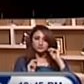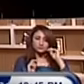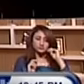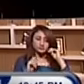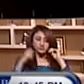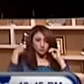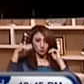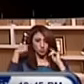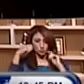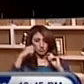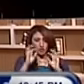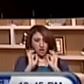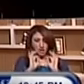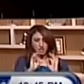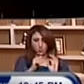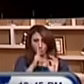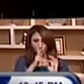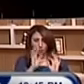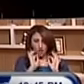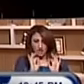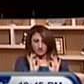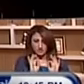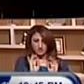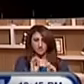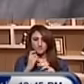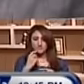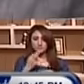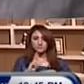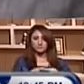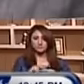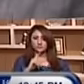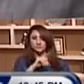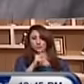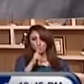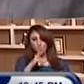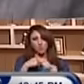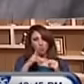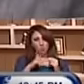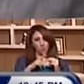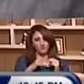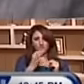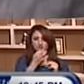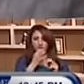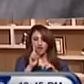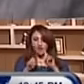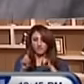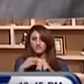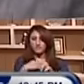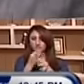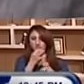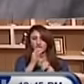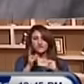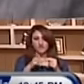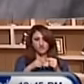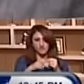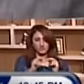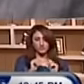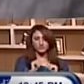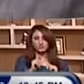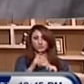الوزاره دلوقتي هتطلقها. انا كان ليا عليا عندي اعتراض بسيط ان احنا مش عايزينها زدني كده هتبنى قناه